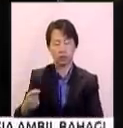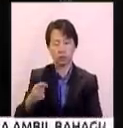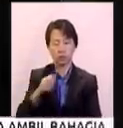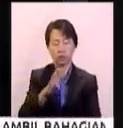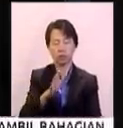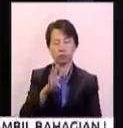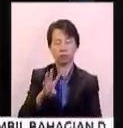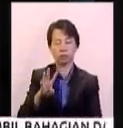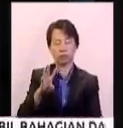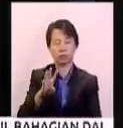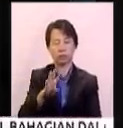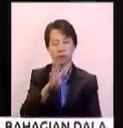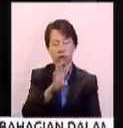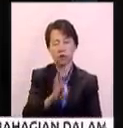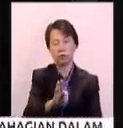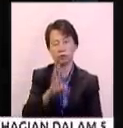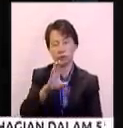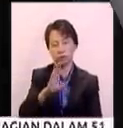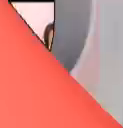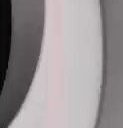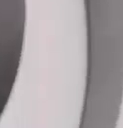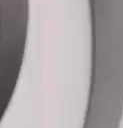F4C.